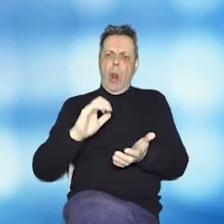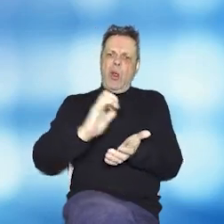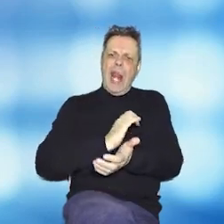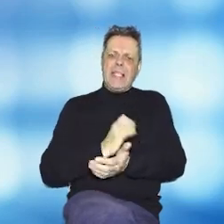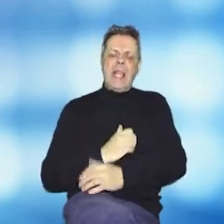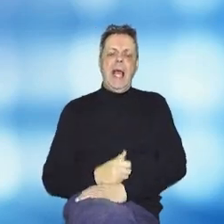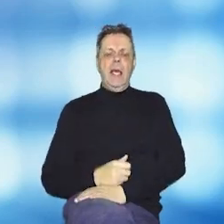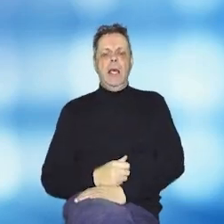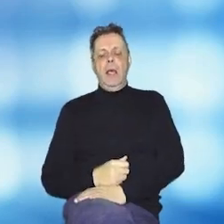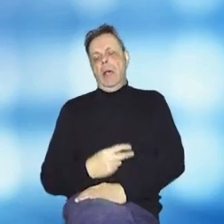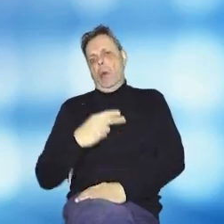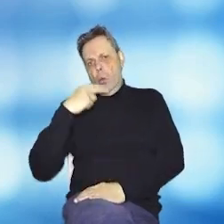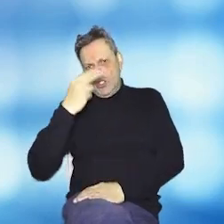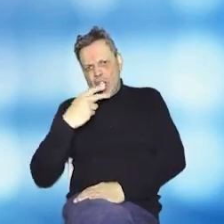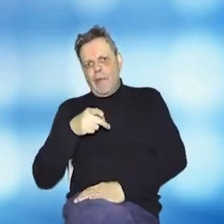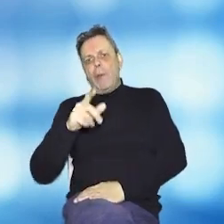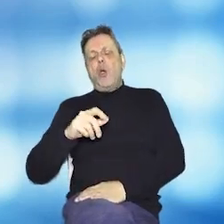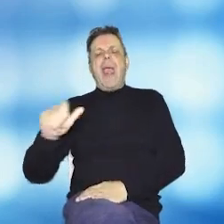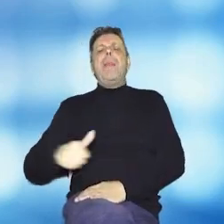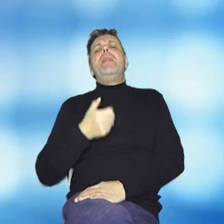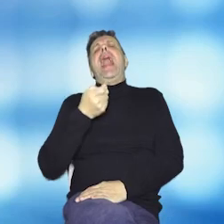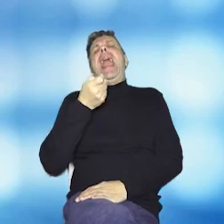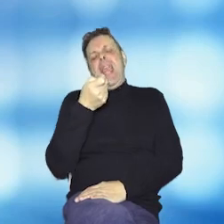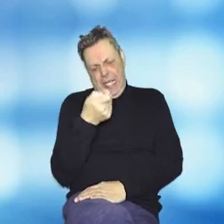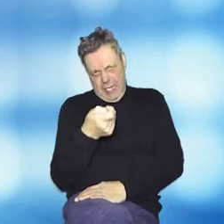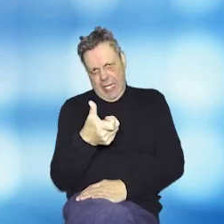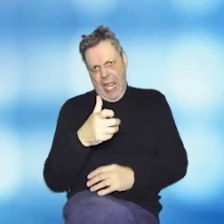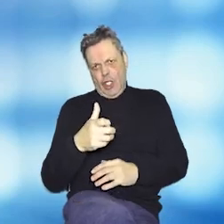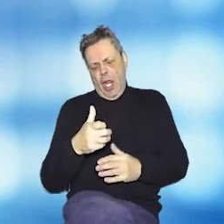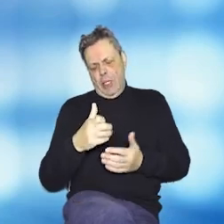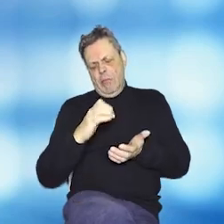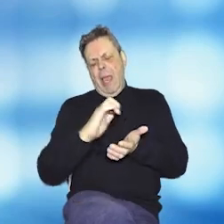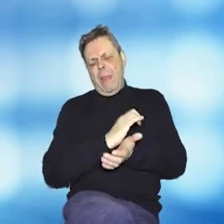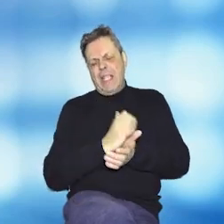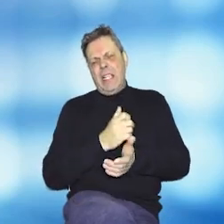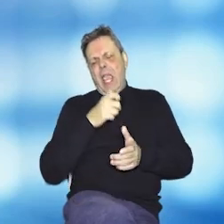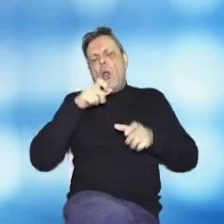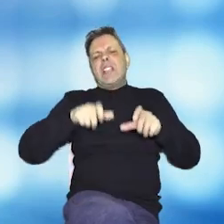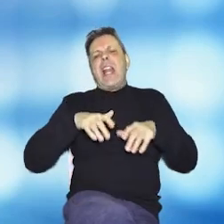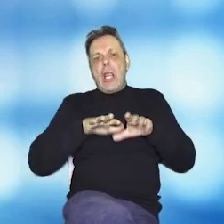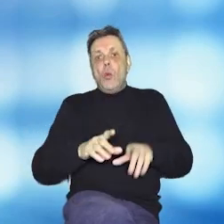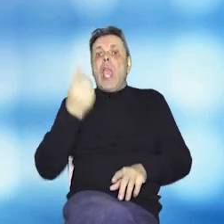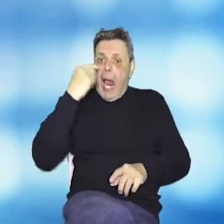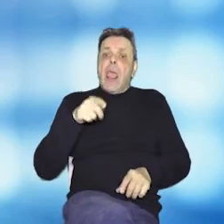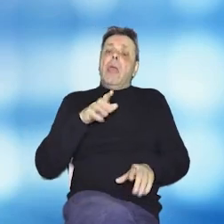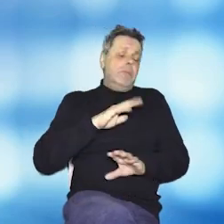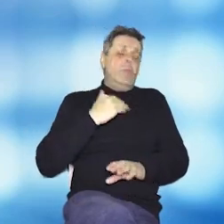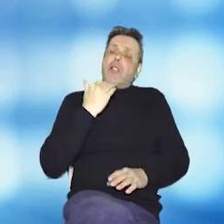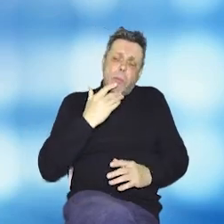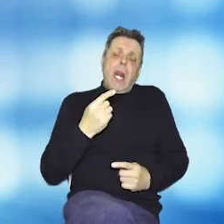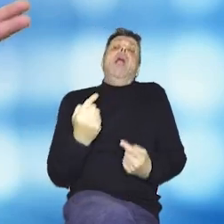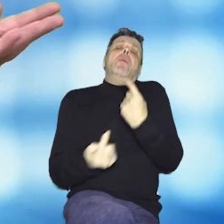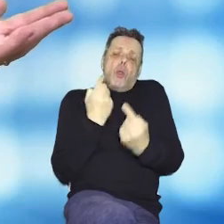definitivno prema istraživanjima to je najrijeđi oblik nasilja u starijoj životnoj dobi, ali se događa.